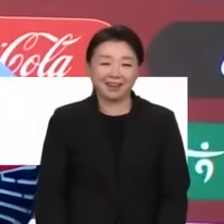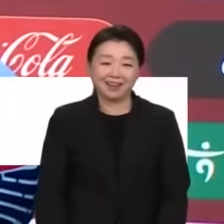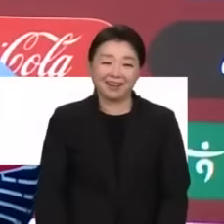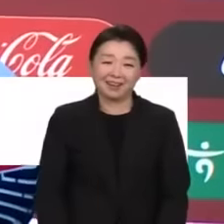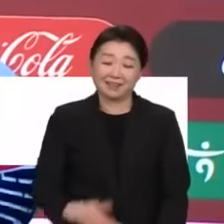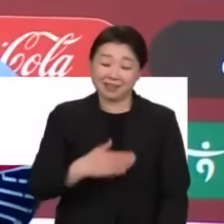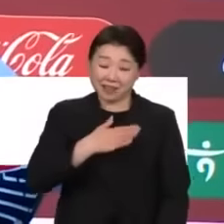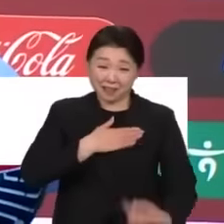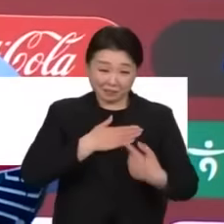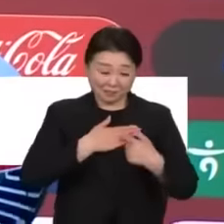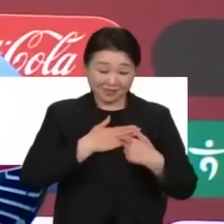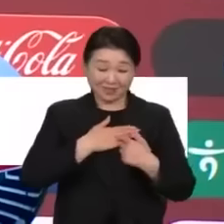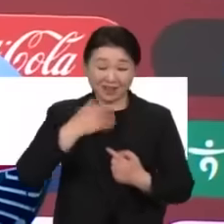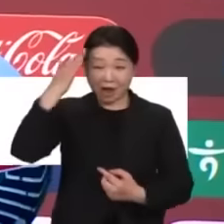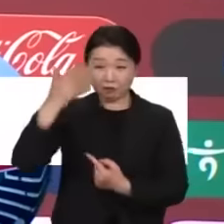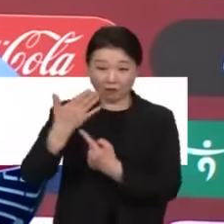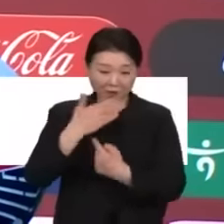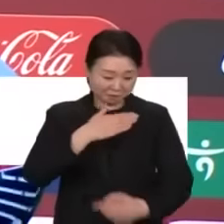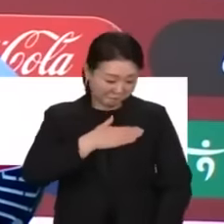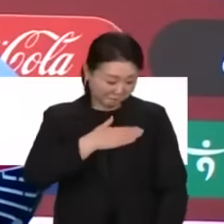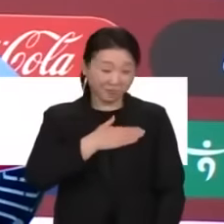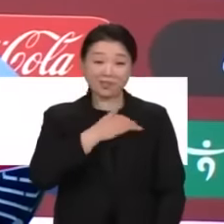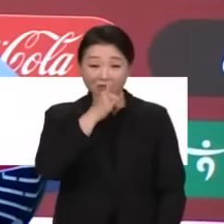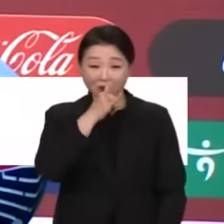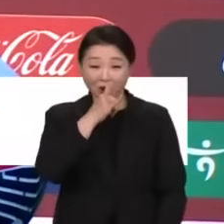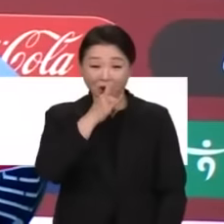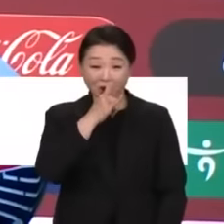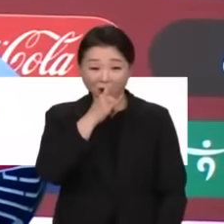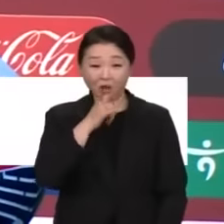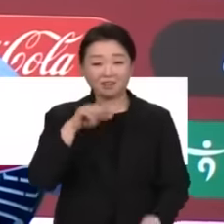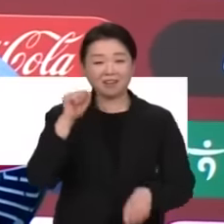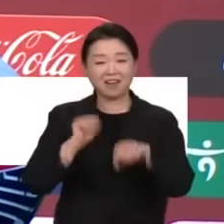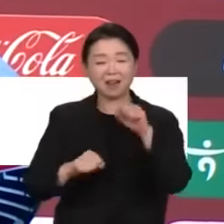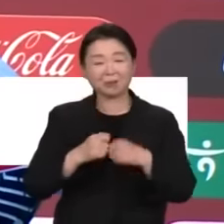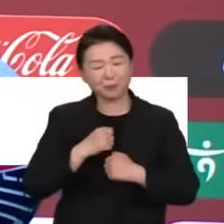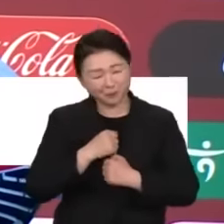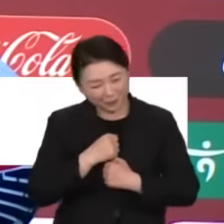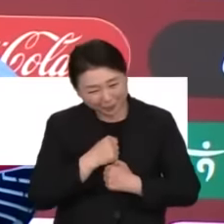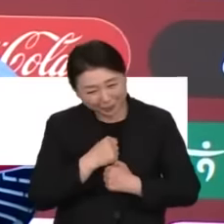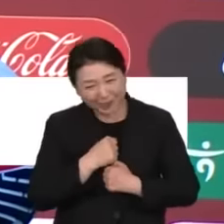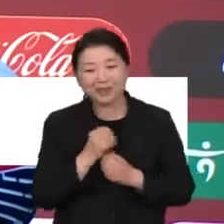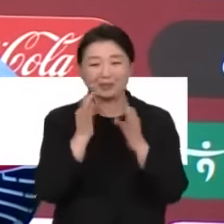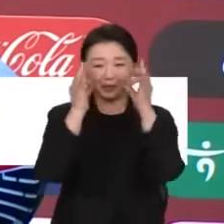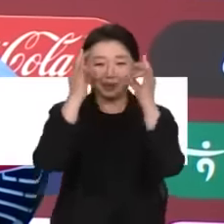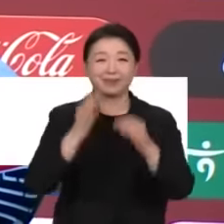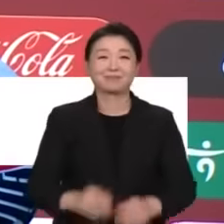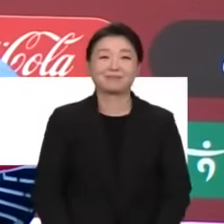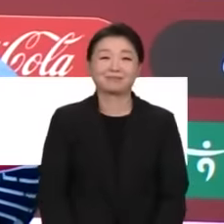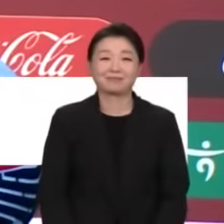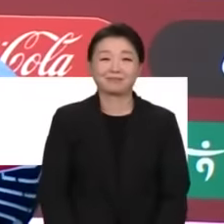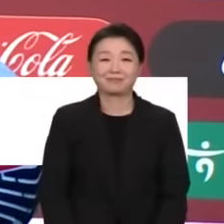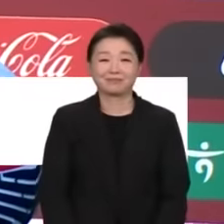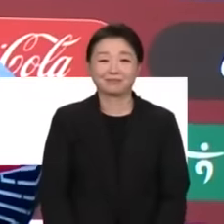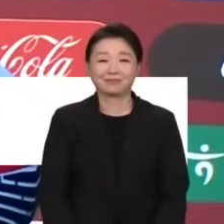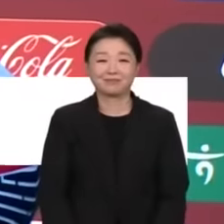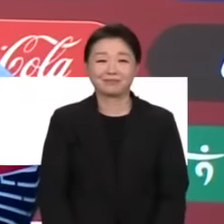태국마크가 달려있고 그런 행동을 항상 더욱더 조심해서 하려고 하고 있고 또